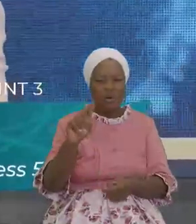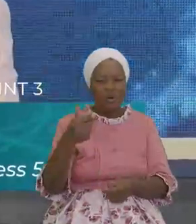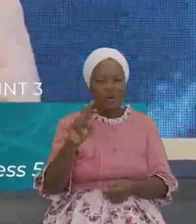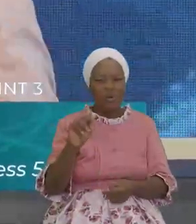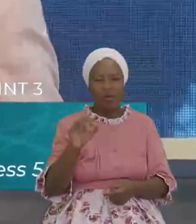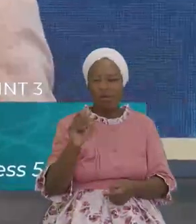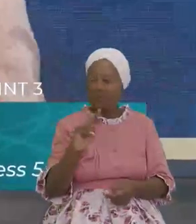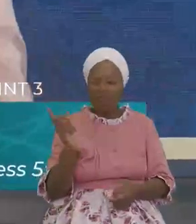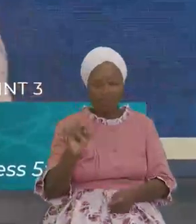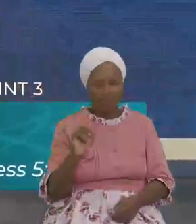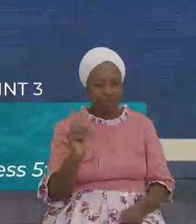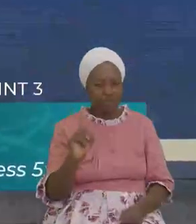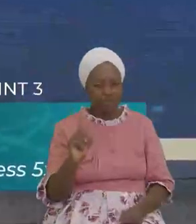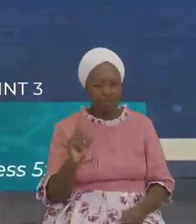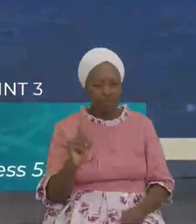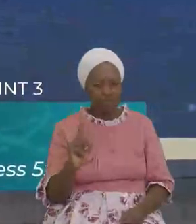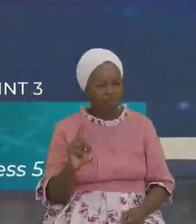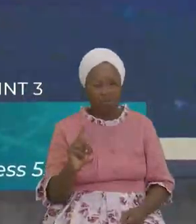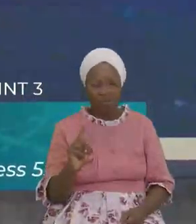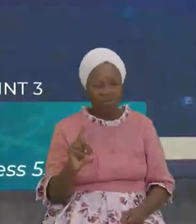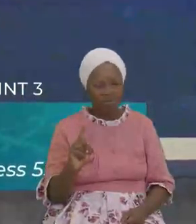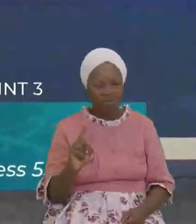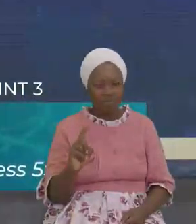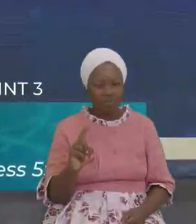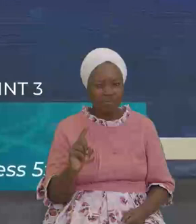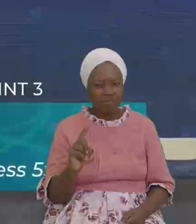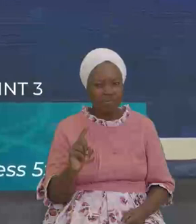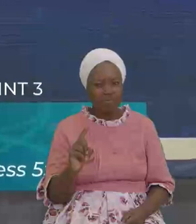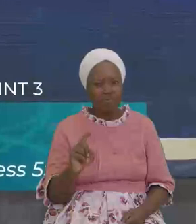venez à Saint-Augustin, non.